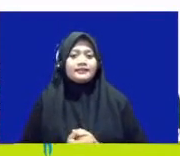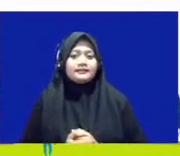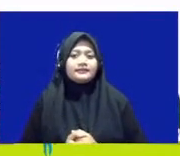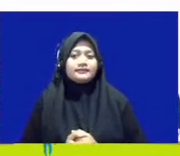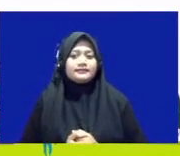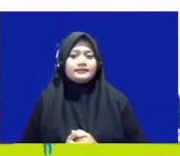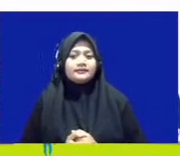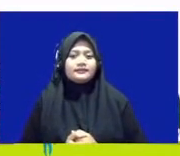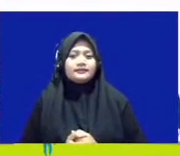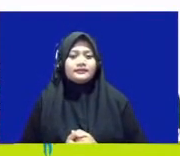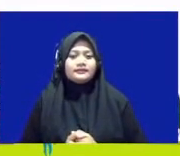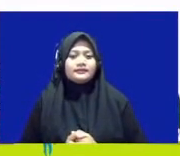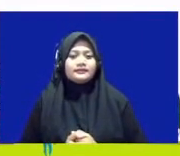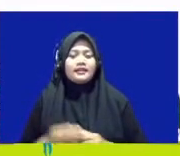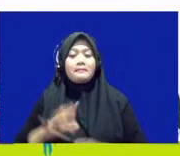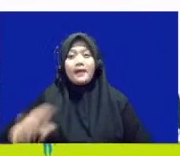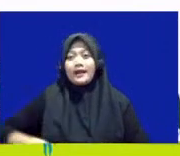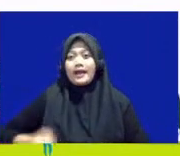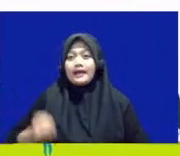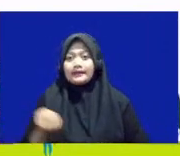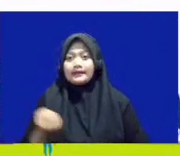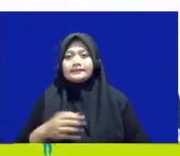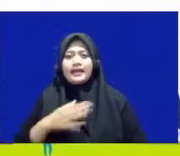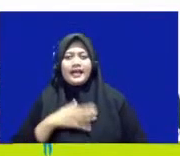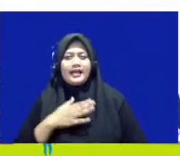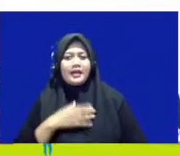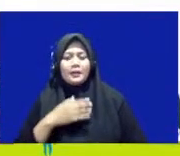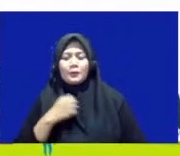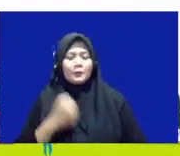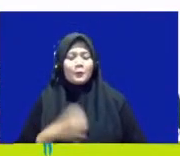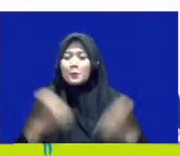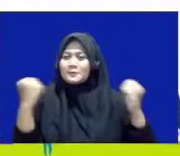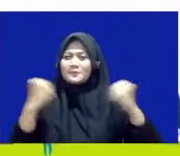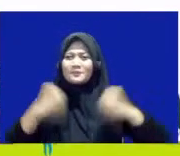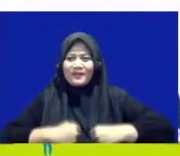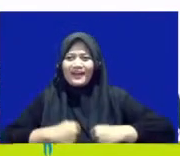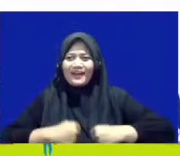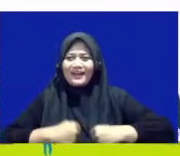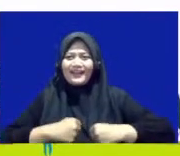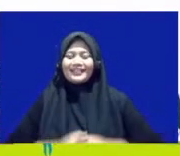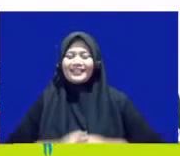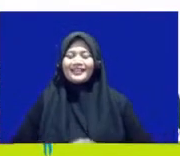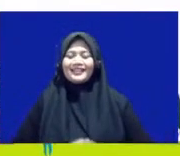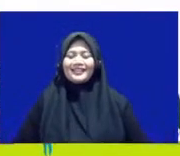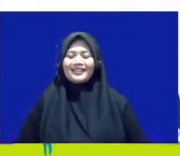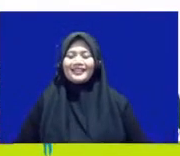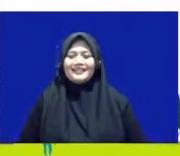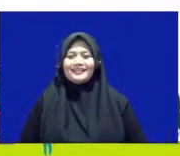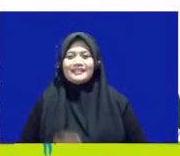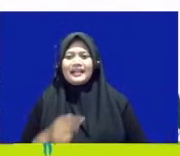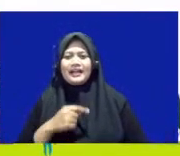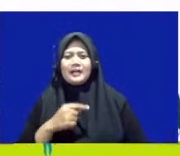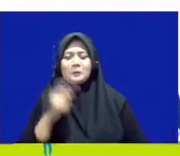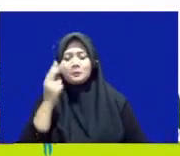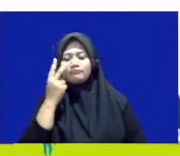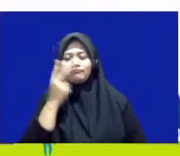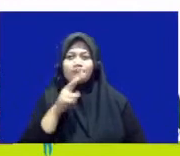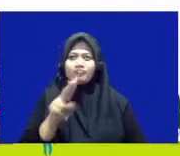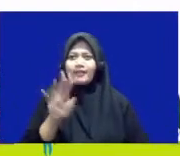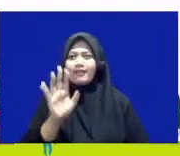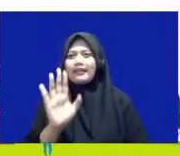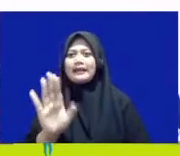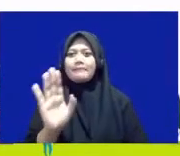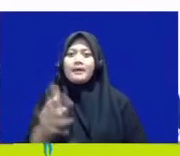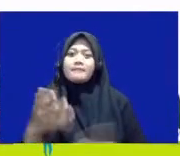dari Bangladesh. Saya sangat setuju dengan hal tersebut. Dan ya tinggal ke depan bagaimana kita sekarang meritis